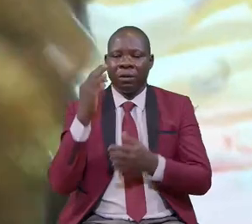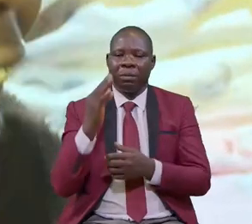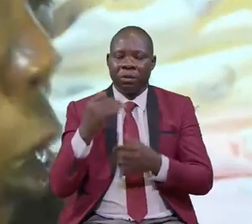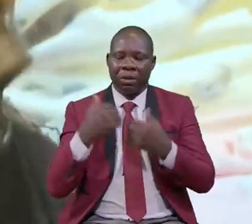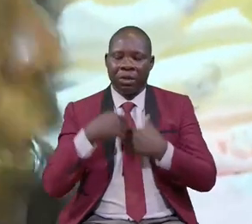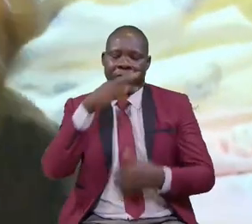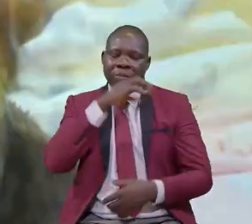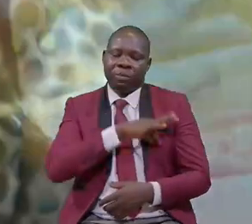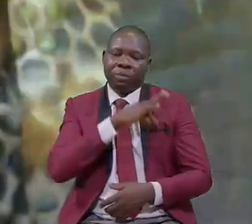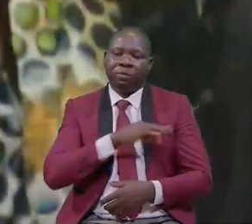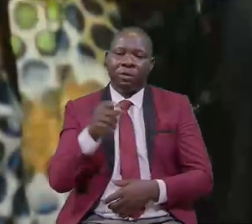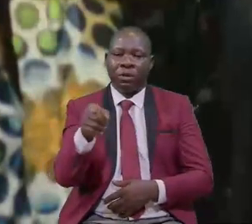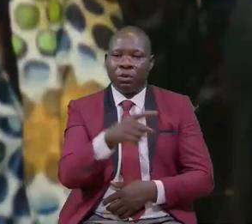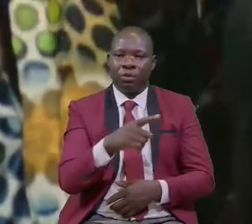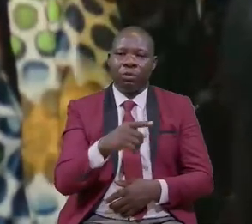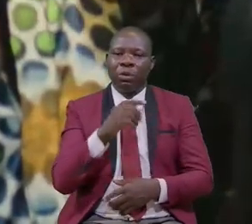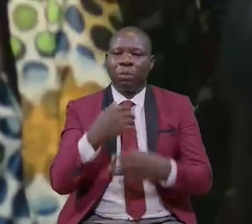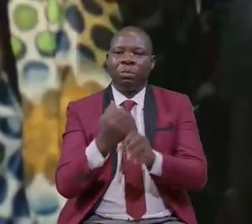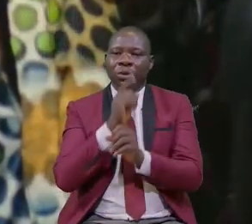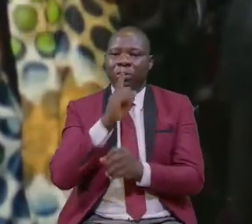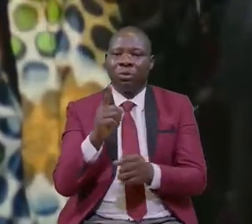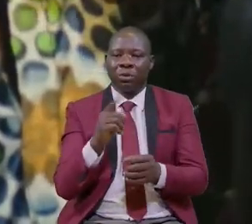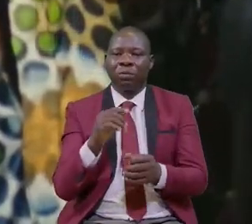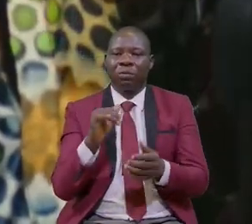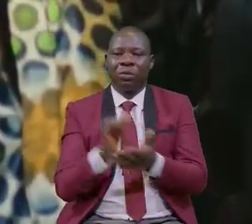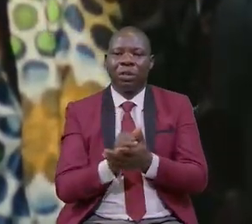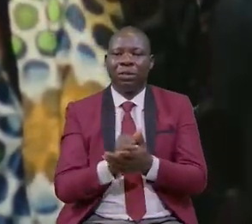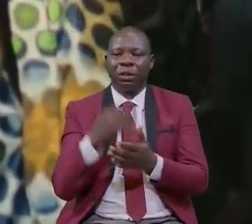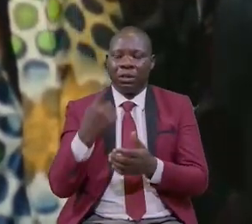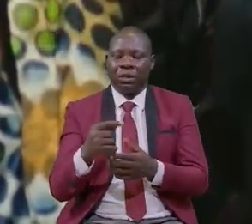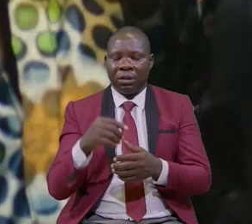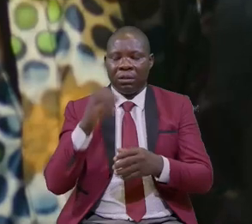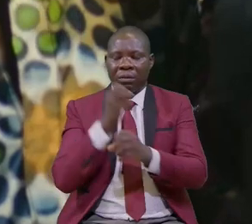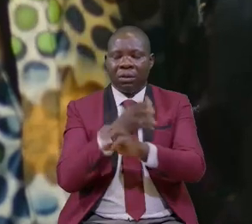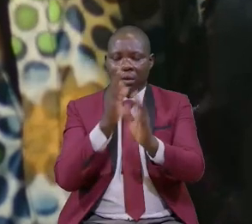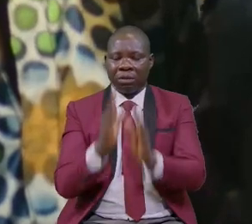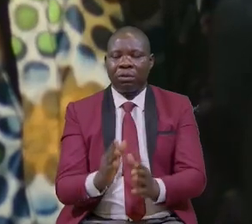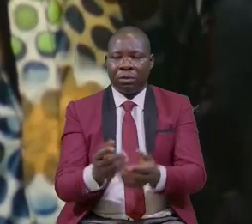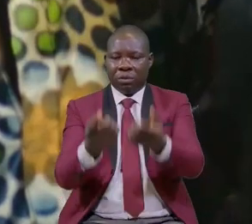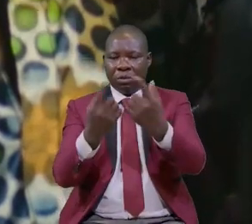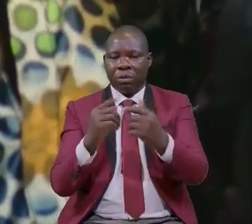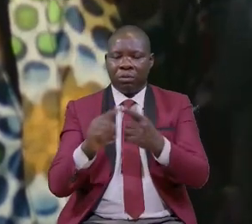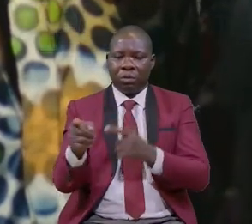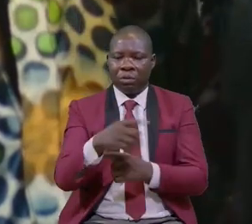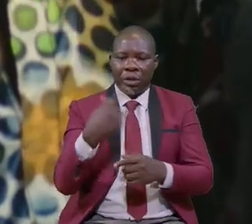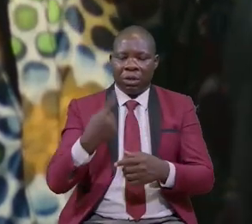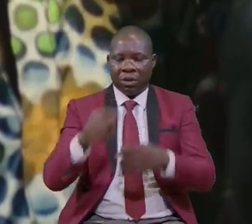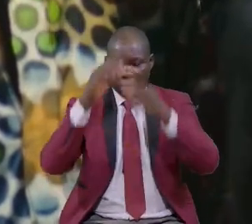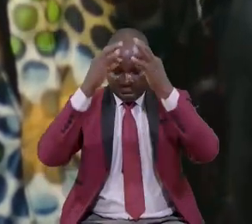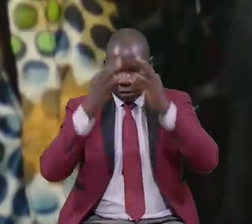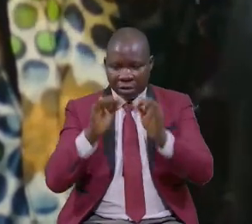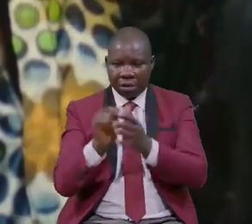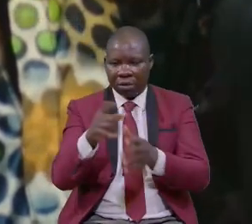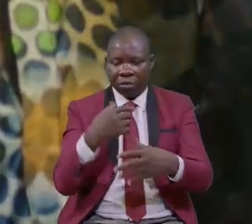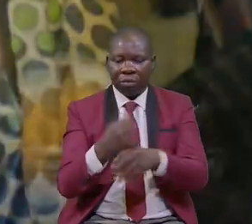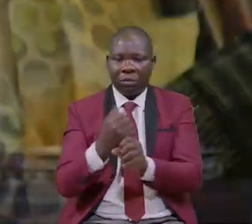le message de l'homme de Dieu t'a profité veille à ce que les conseillers viennent vers toi pour la décision que